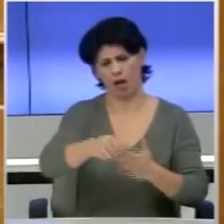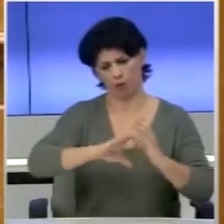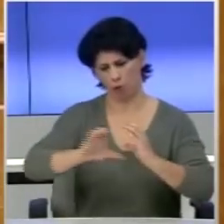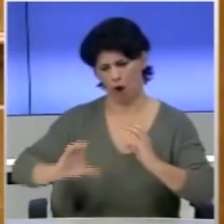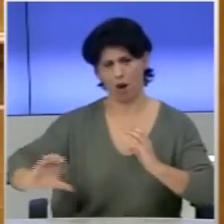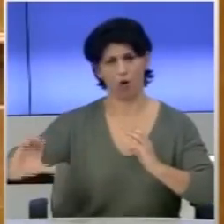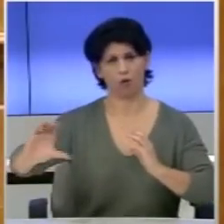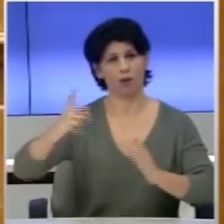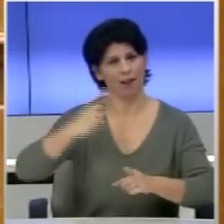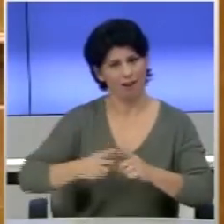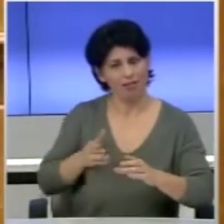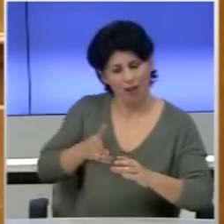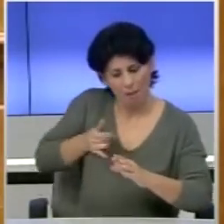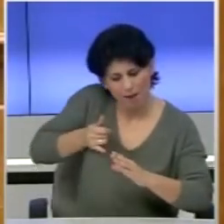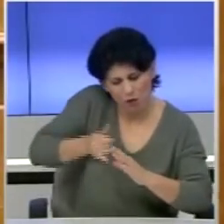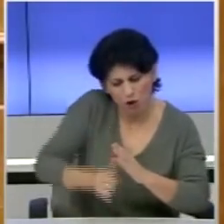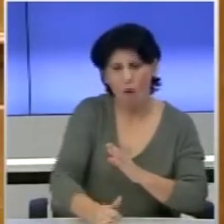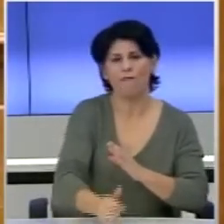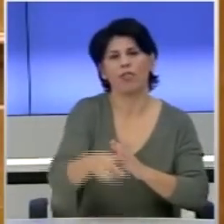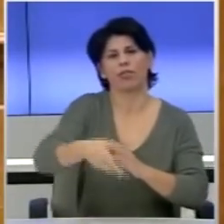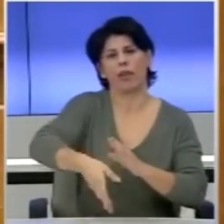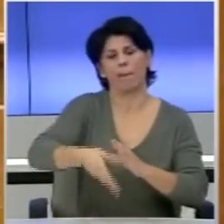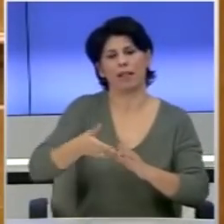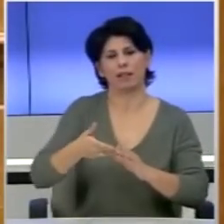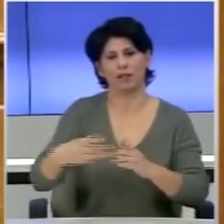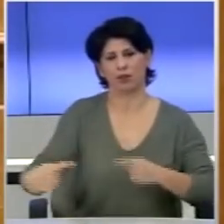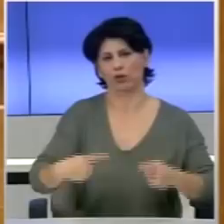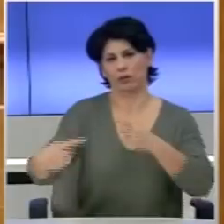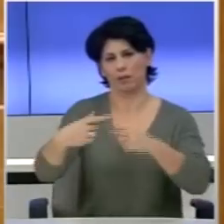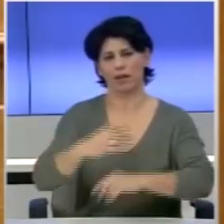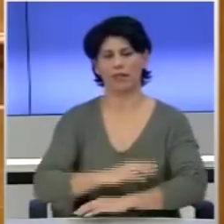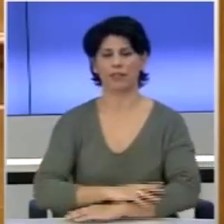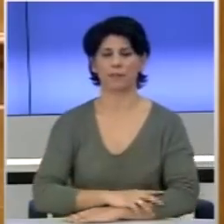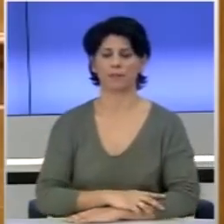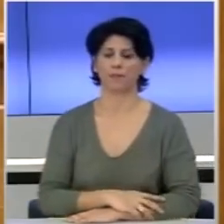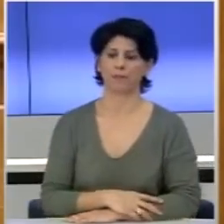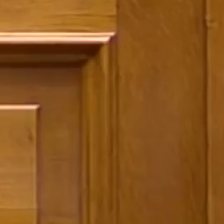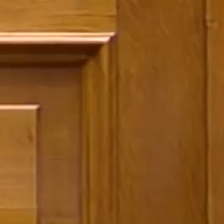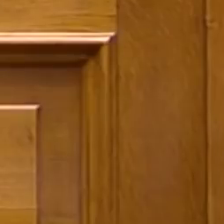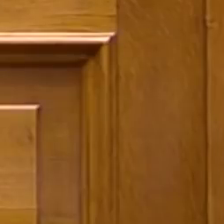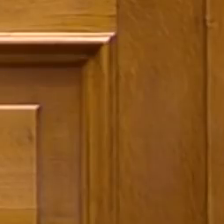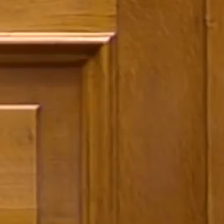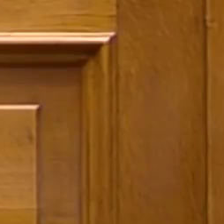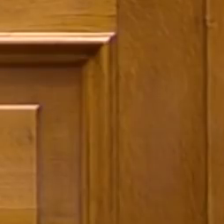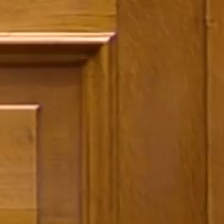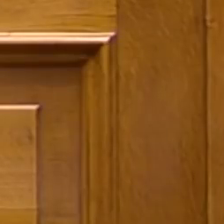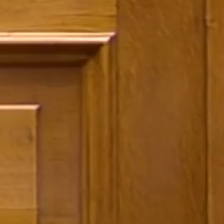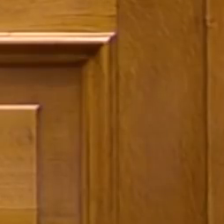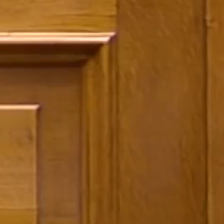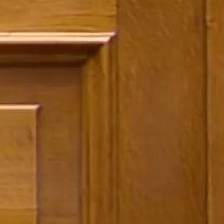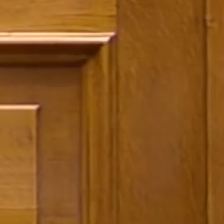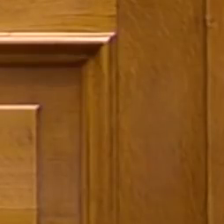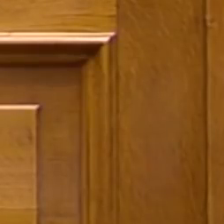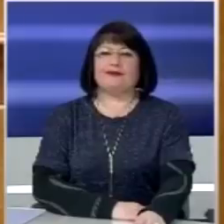η Ελλάδα μπαίνει πιο βαθιά μέσα σε αυτή την αντιπαράθεση. Αλήθεια, οι συνεκπαιδεύσεις της ελληνικής με